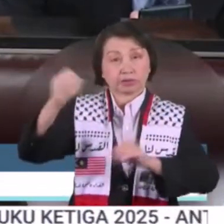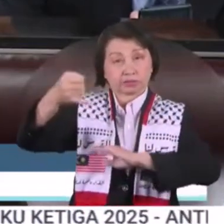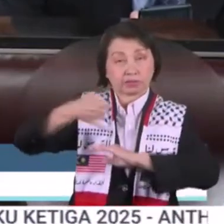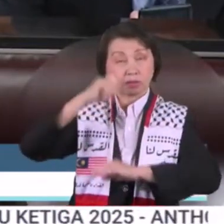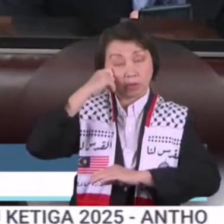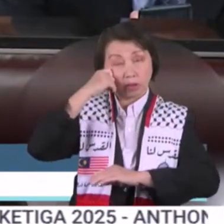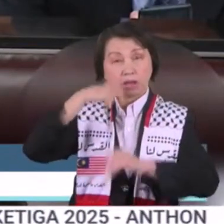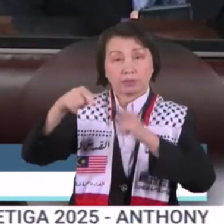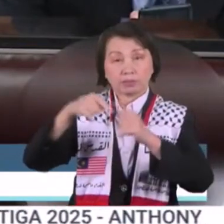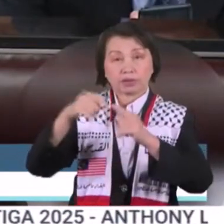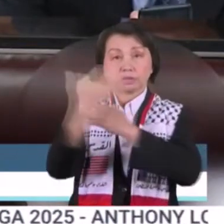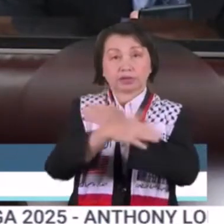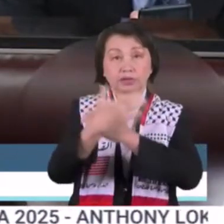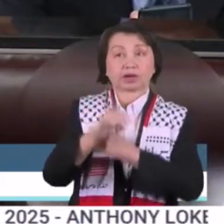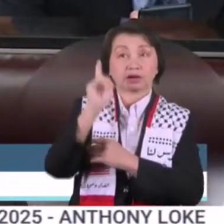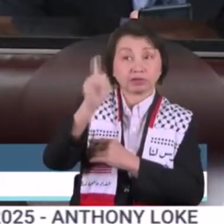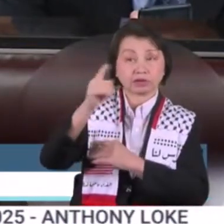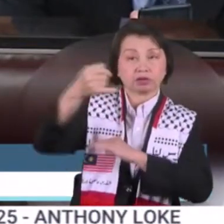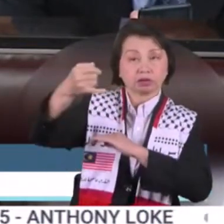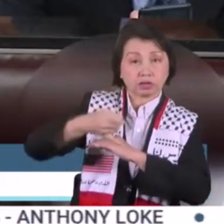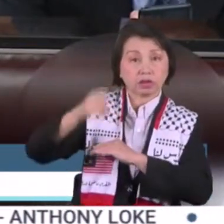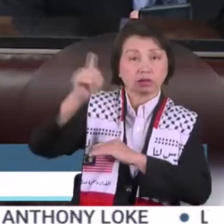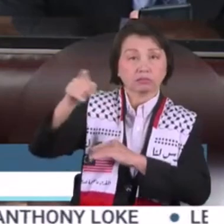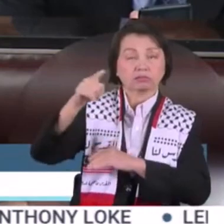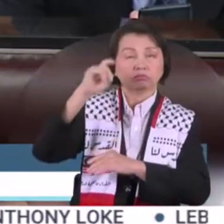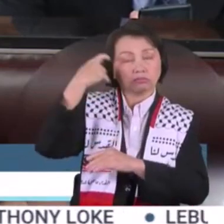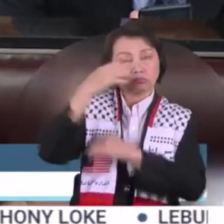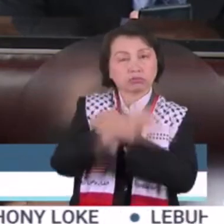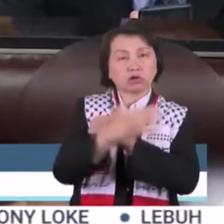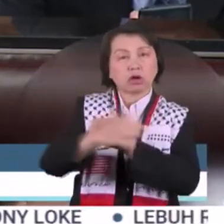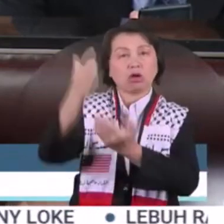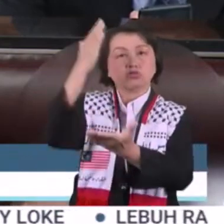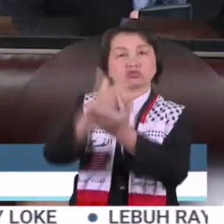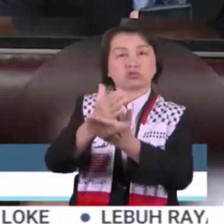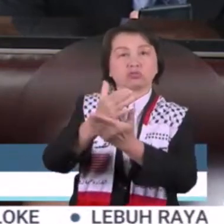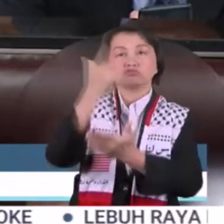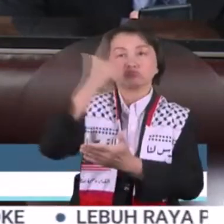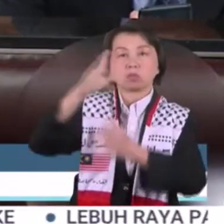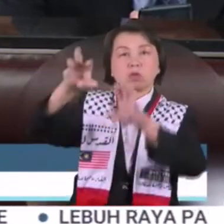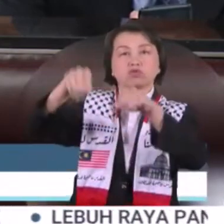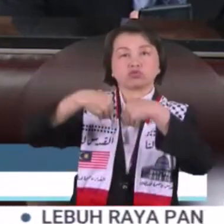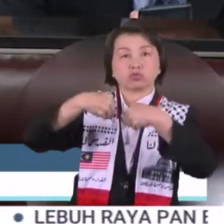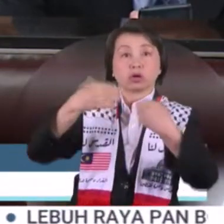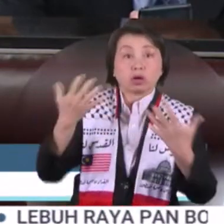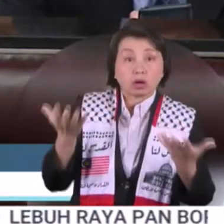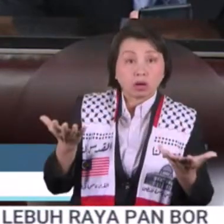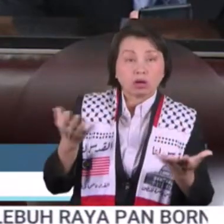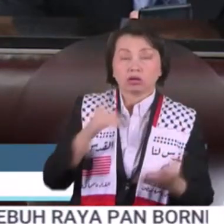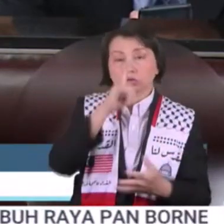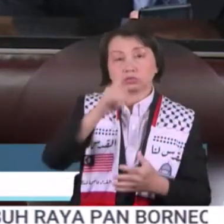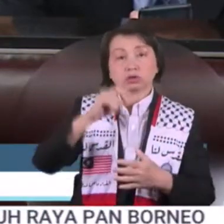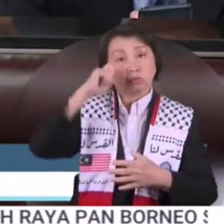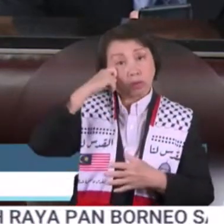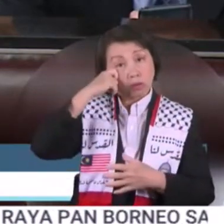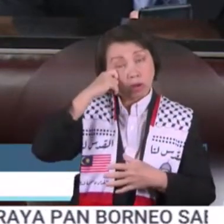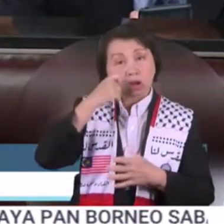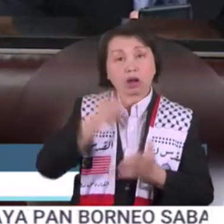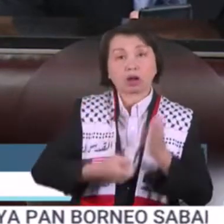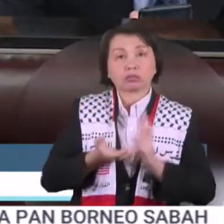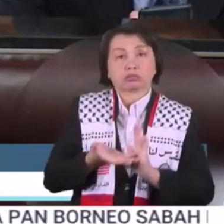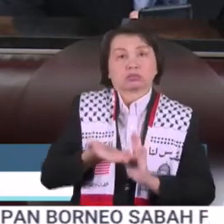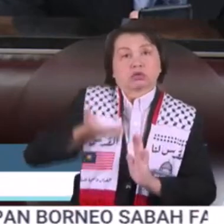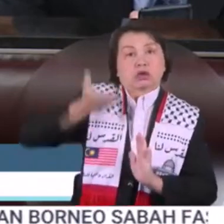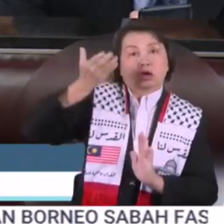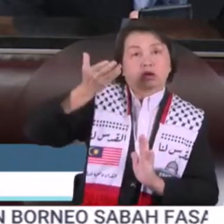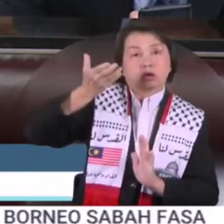apabila negara pengeluar asal itu menghentikan ekspor bawang, maka tentu sekali harga bawang itu akan meningkat.